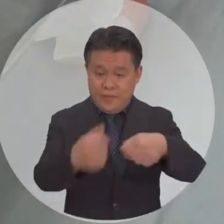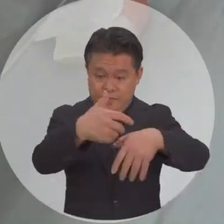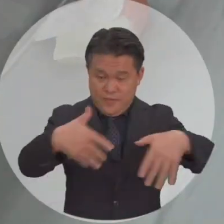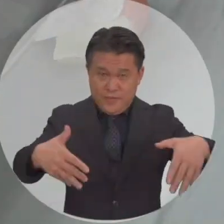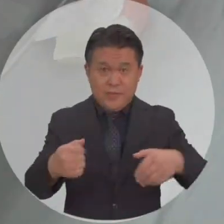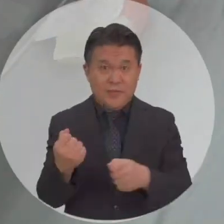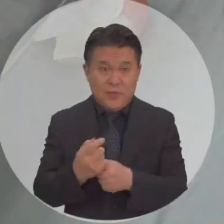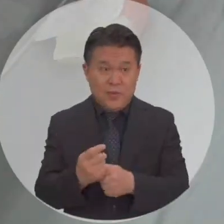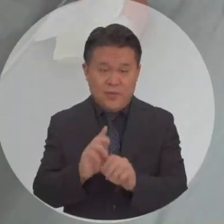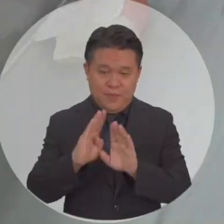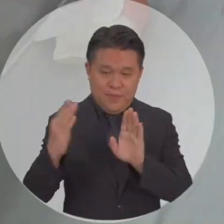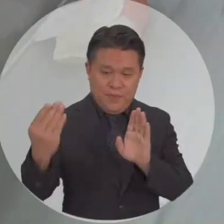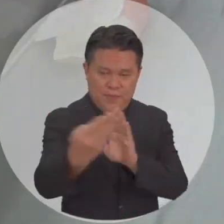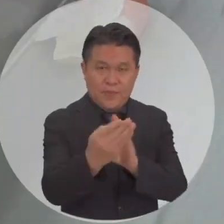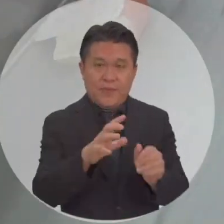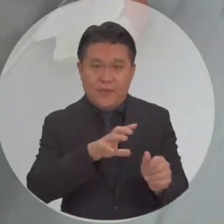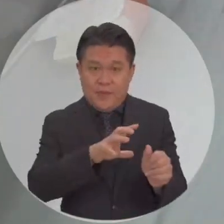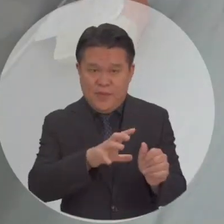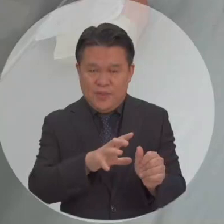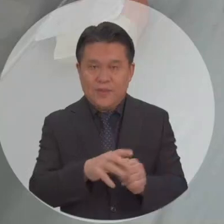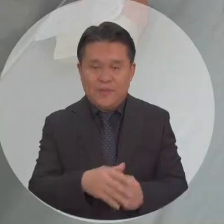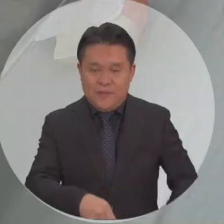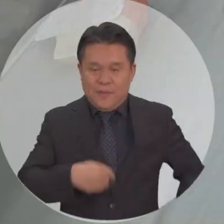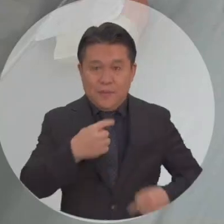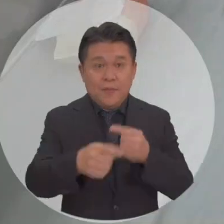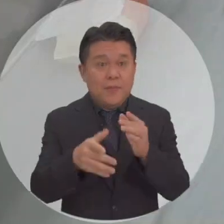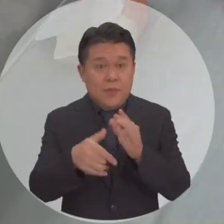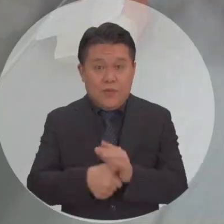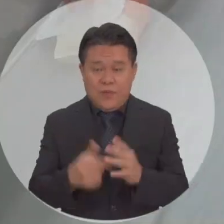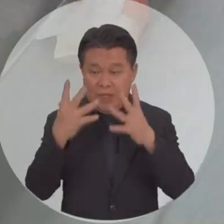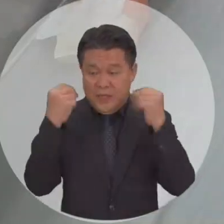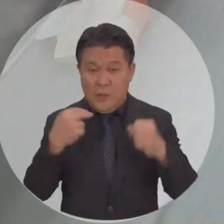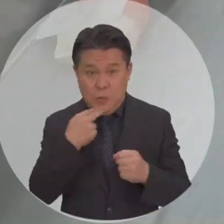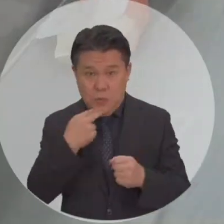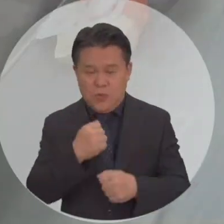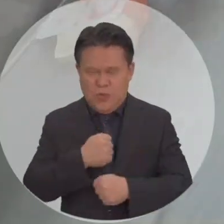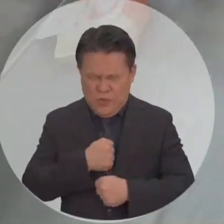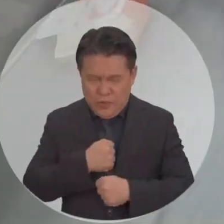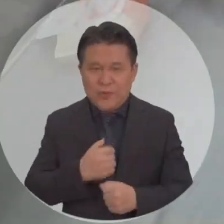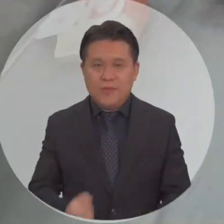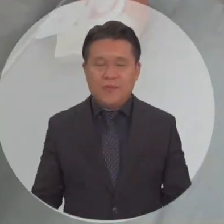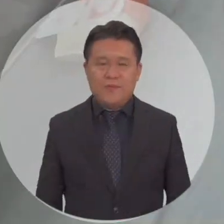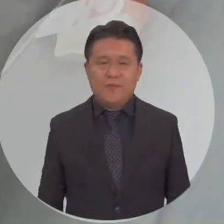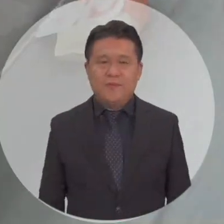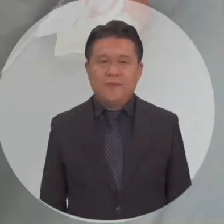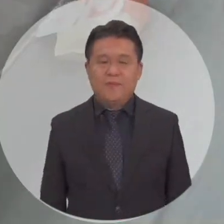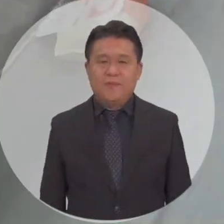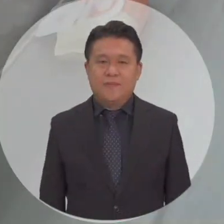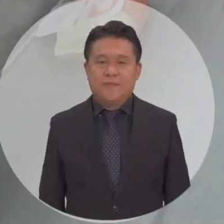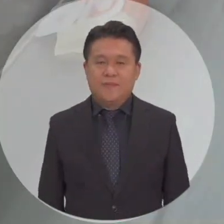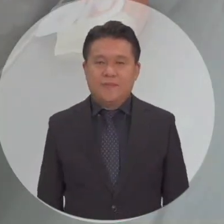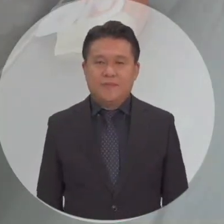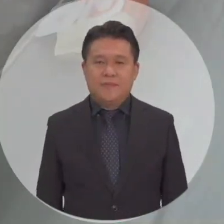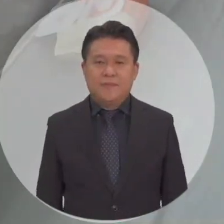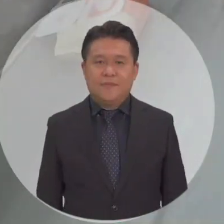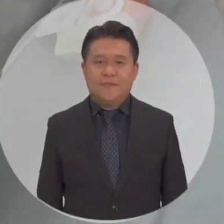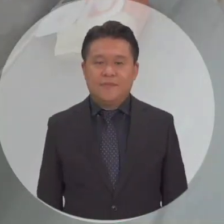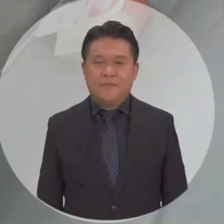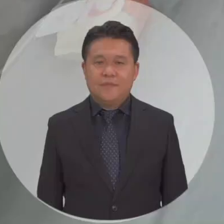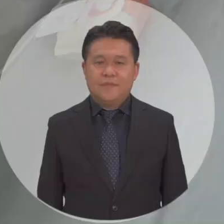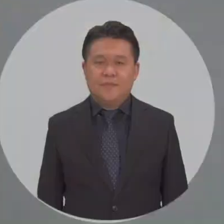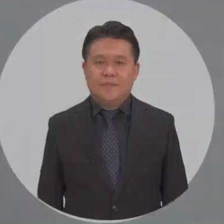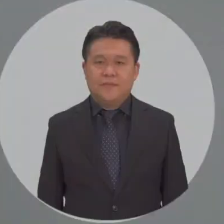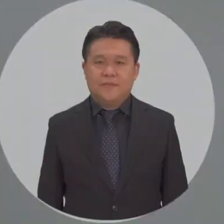대상자를 커튼이나 스크린 등으로 가려 기저귀를 갈아주는 동안 대상자의 몸이 다른 사람에게 보이지 않도록 신경 씁니다.